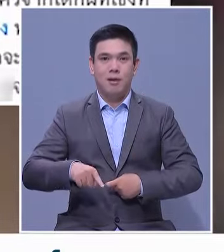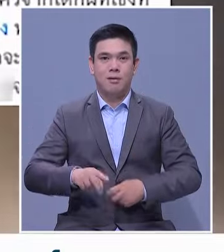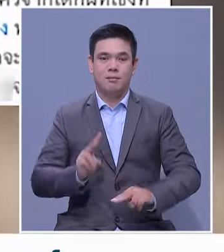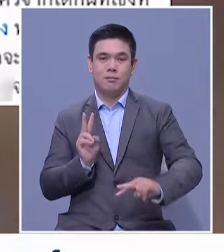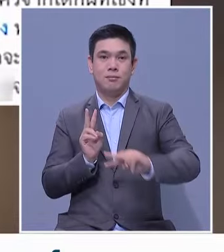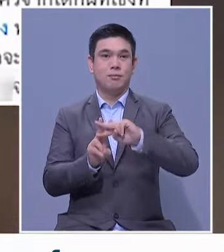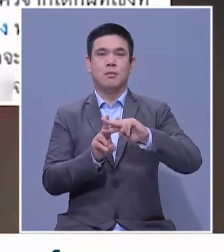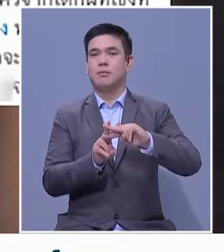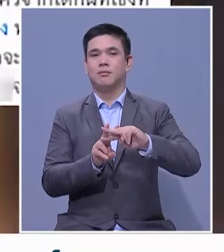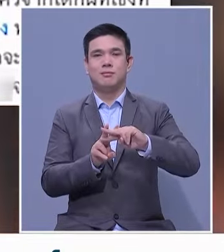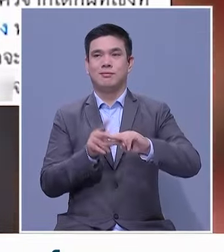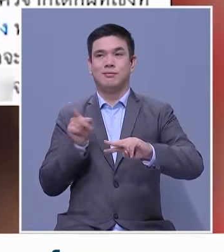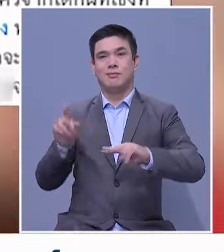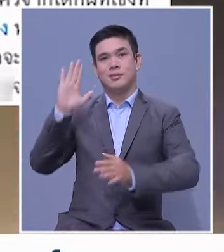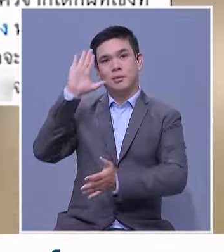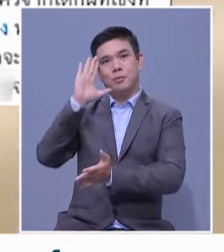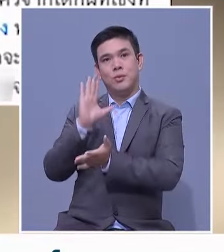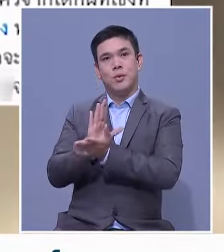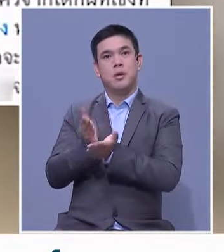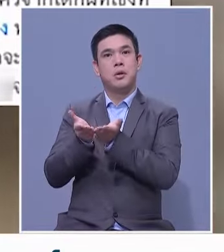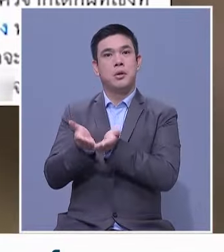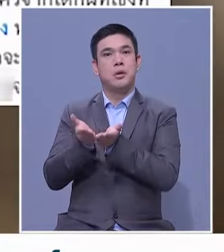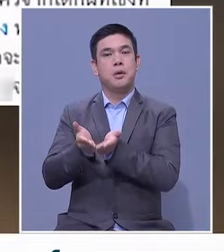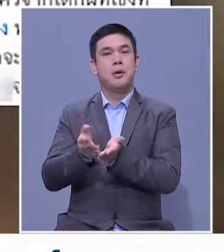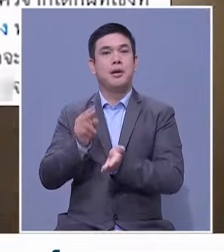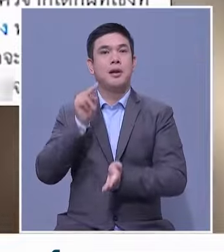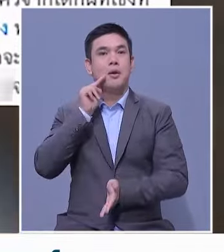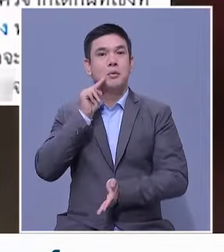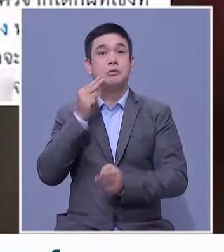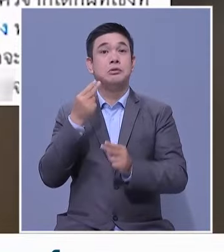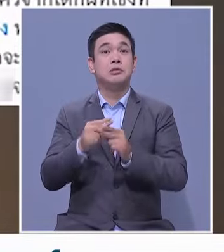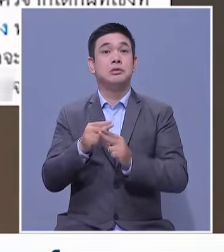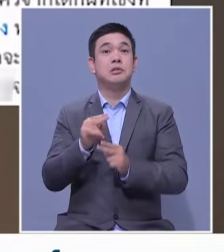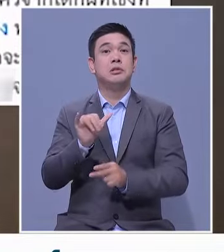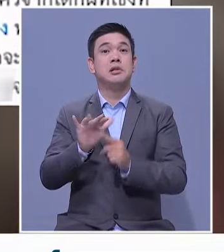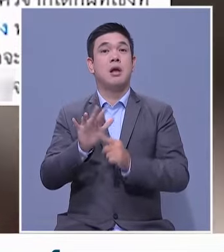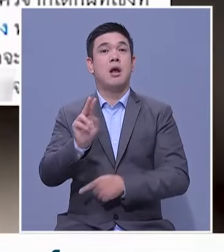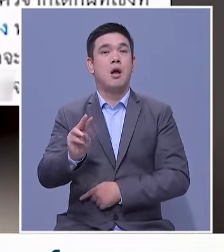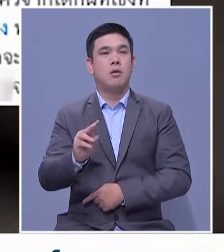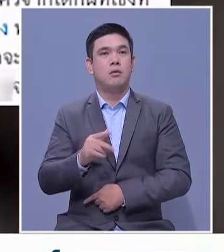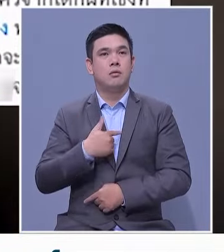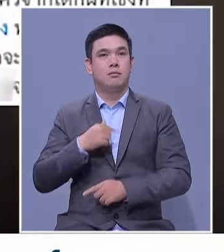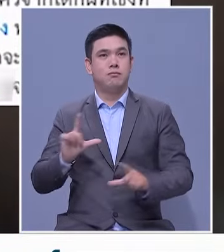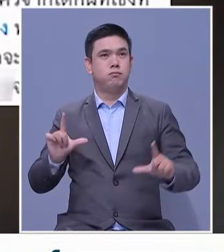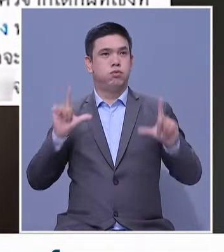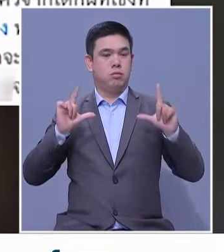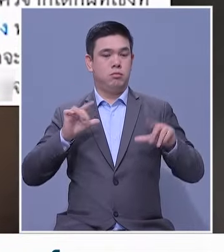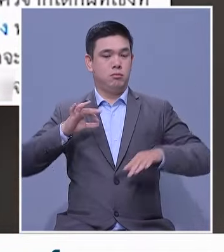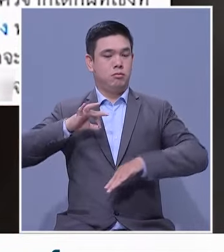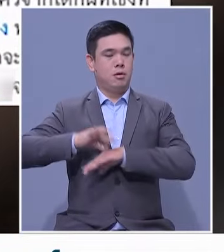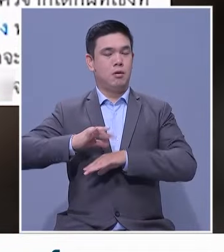แฮชแท็กเจ้าหน้าที่ตำรวจสังกัดตำรวจน้ำชื่อยาวมาประกาศศักดาพร้อมบอกยศถาบรร